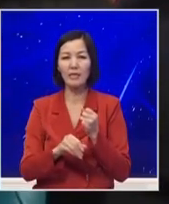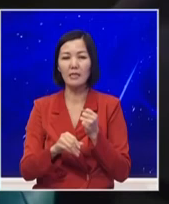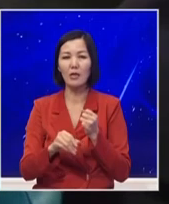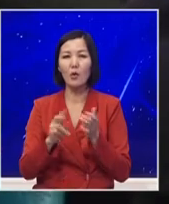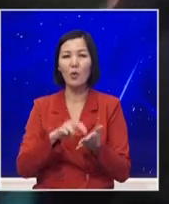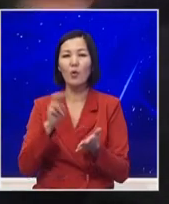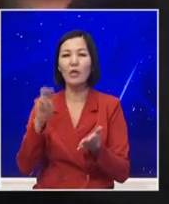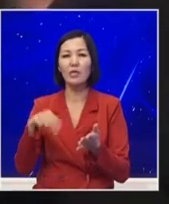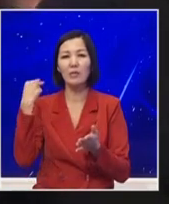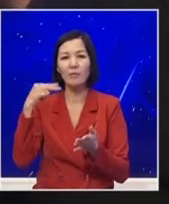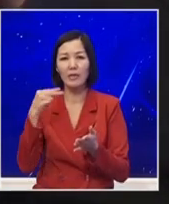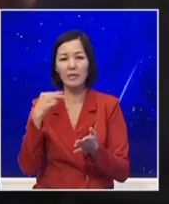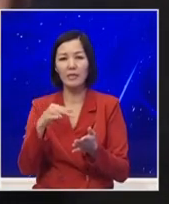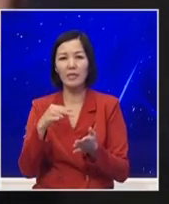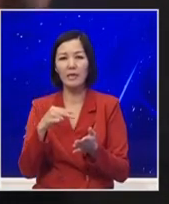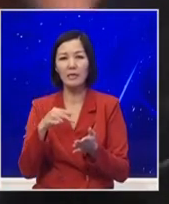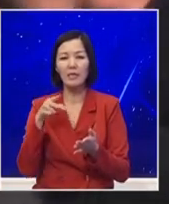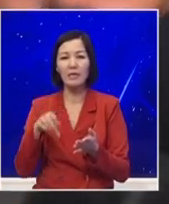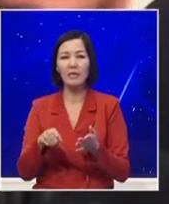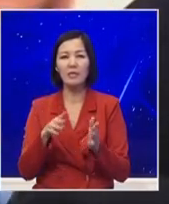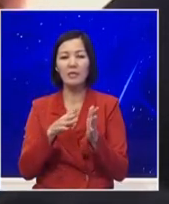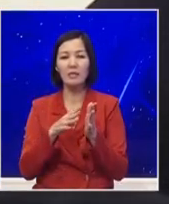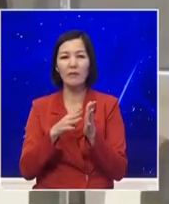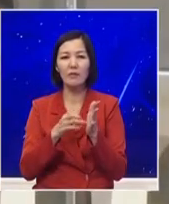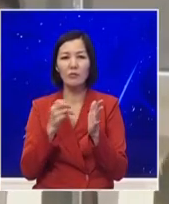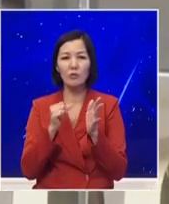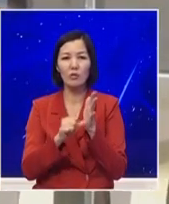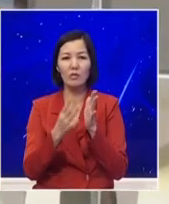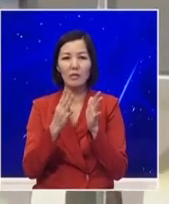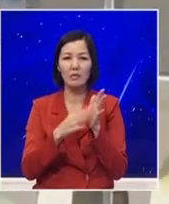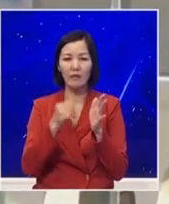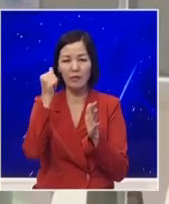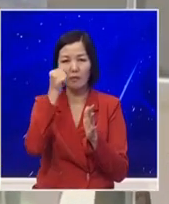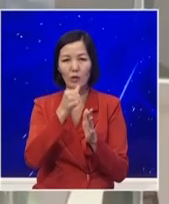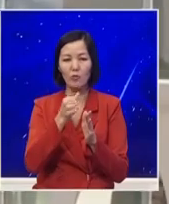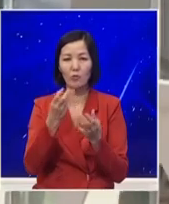президент пропустил инаугурацию в 1869 году.